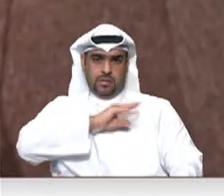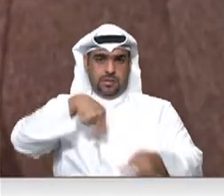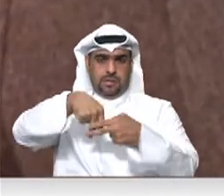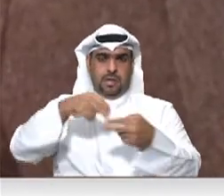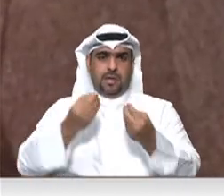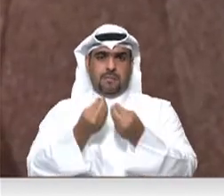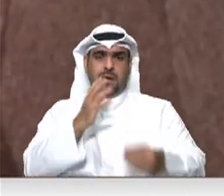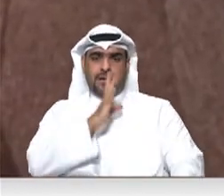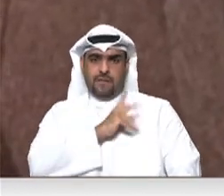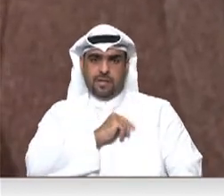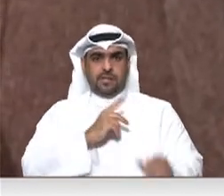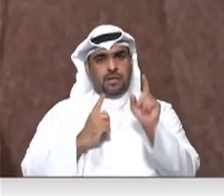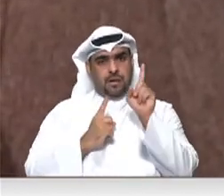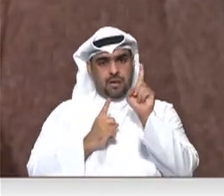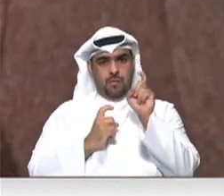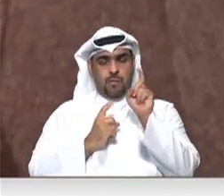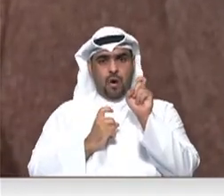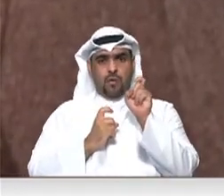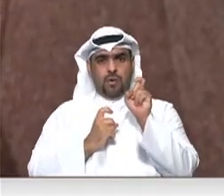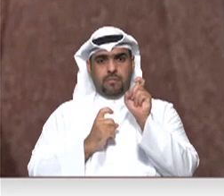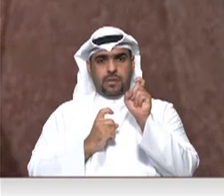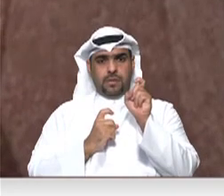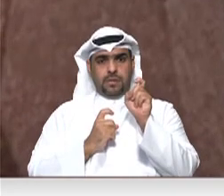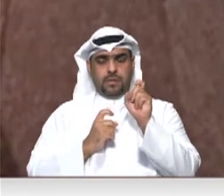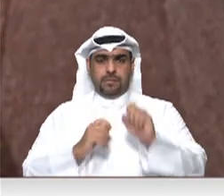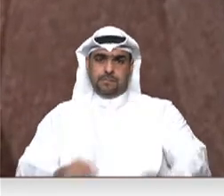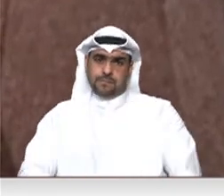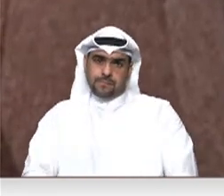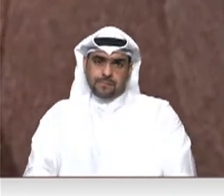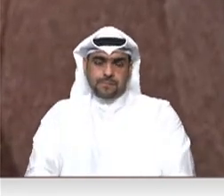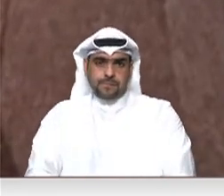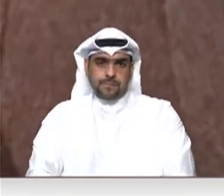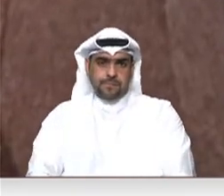والمتساعدة المتصاعدة وتبادل الأدوار مع مجموعات